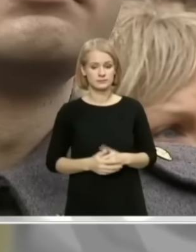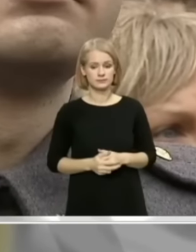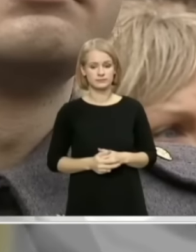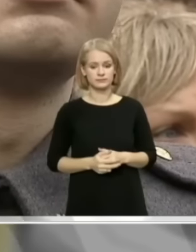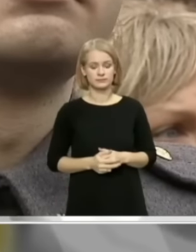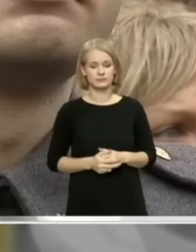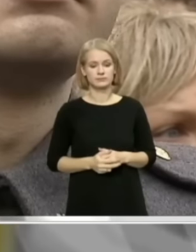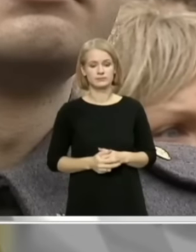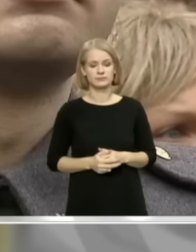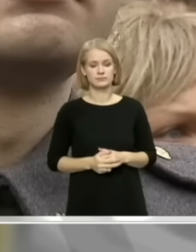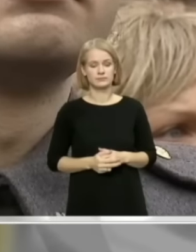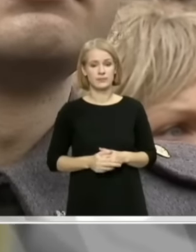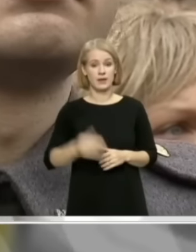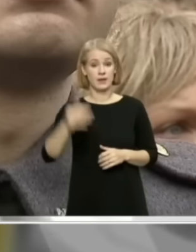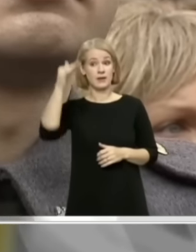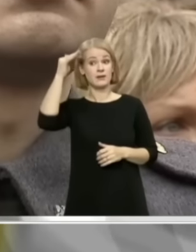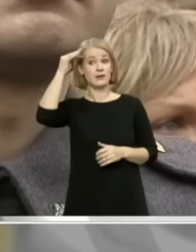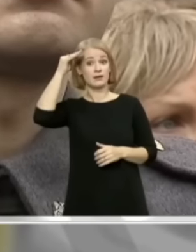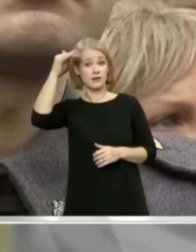Galvoti yra prasminga.